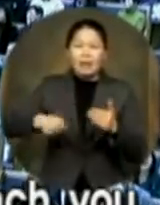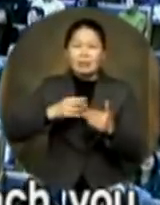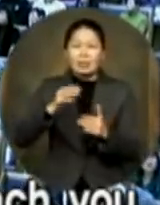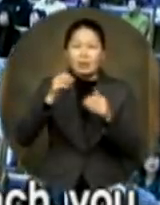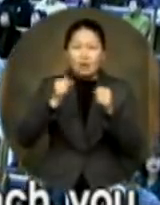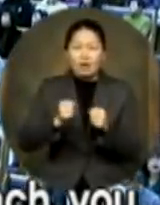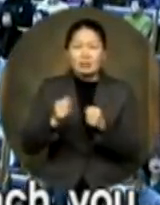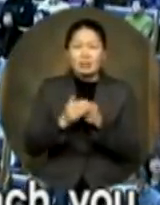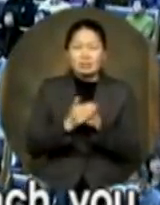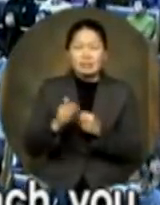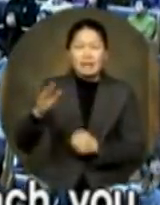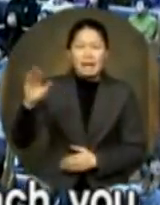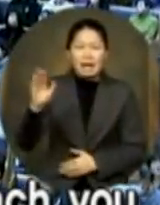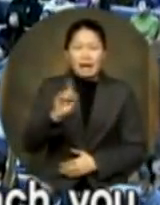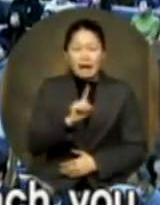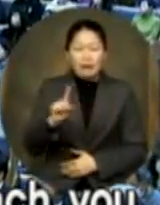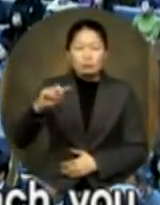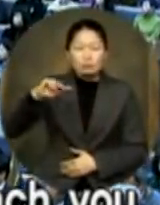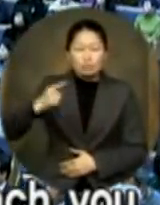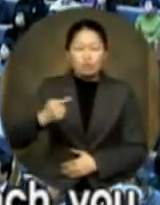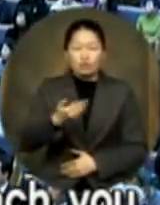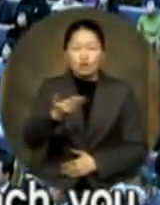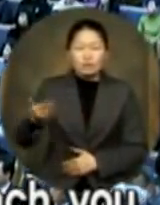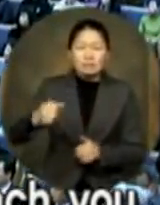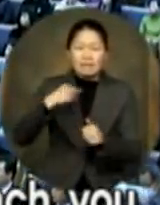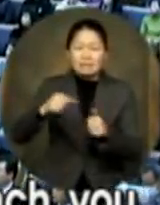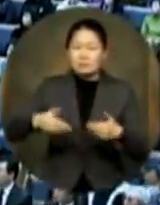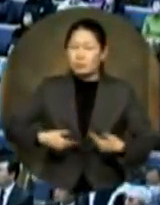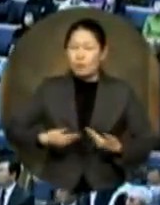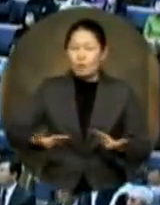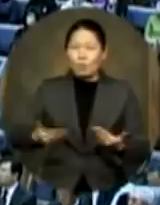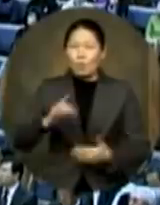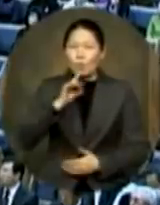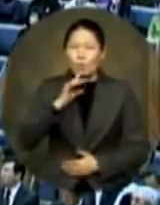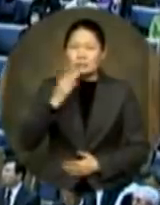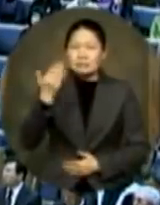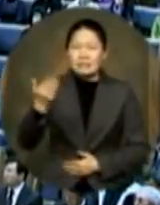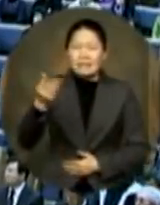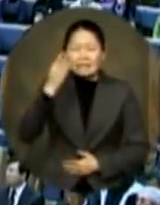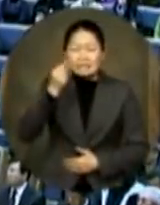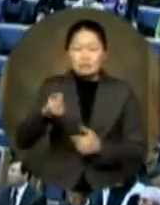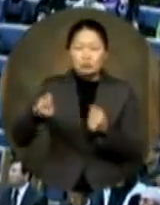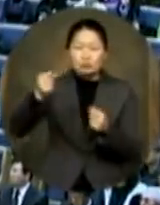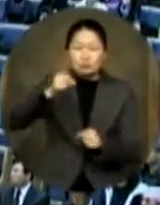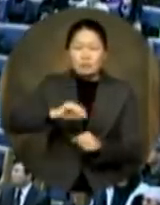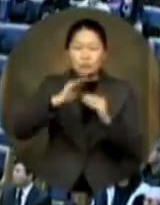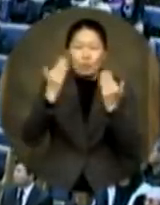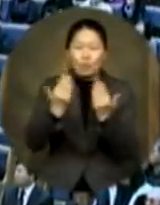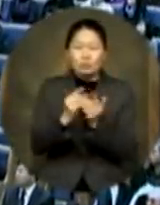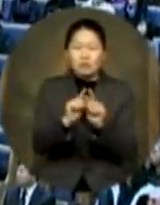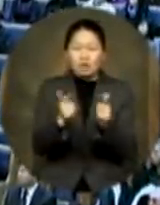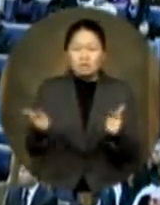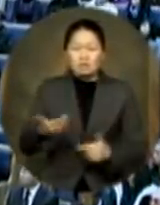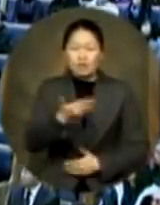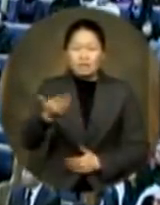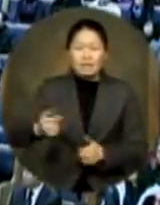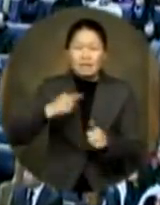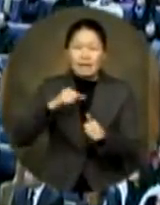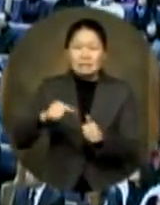고안한 이 아무도 너희를 가르칠 필요가 없고 오직 그의 기름 부음이 모든 것을 너희에게 가르치며